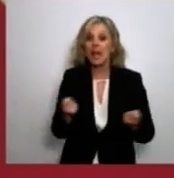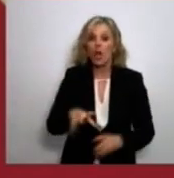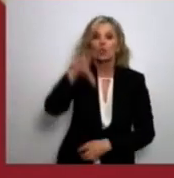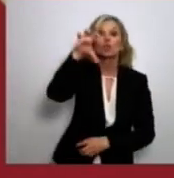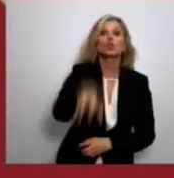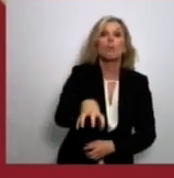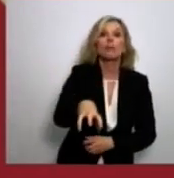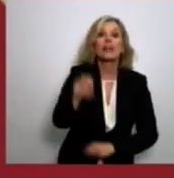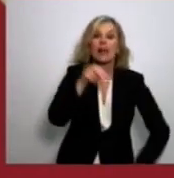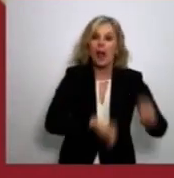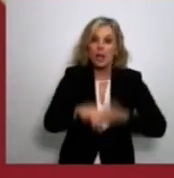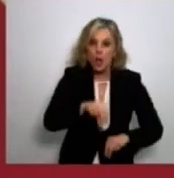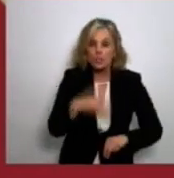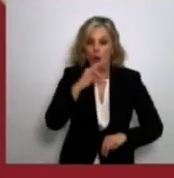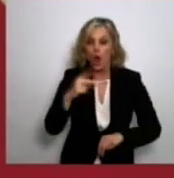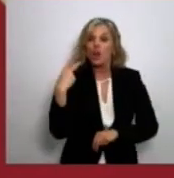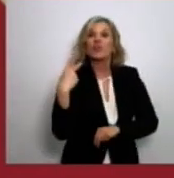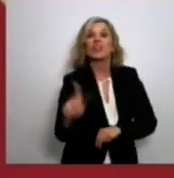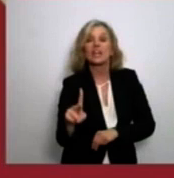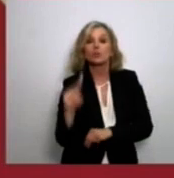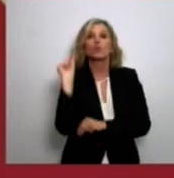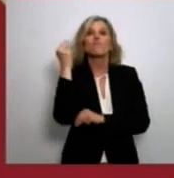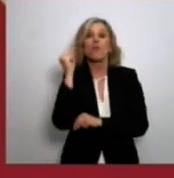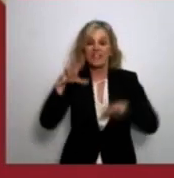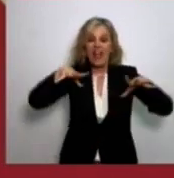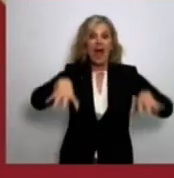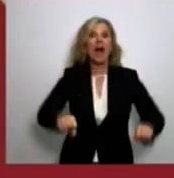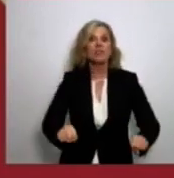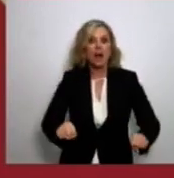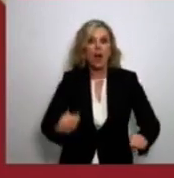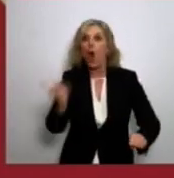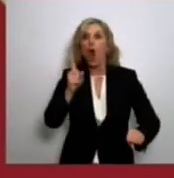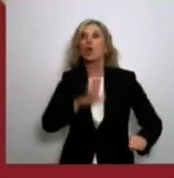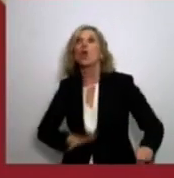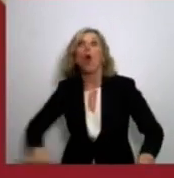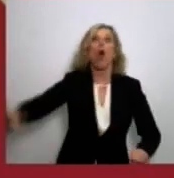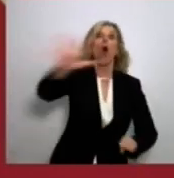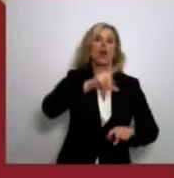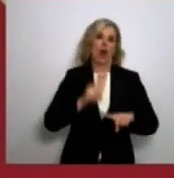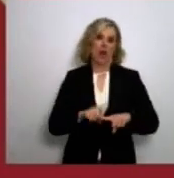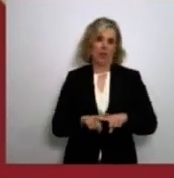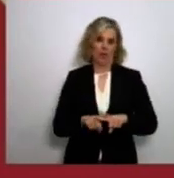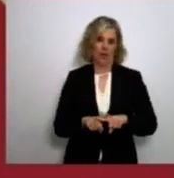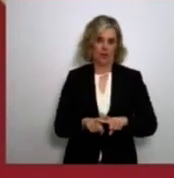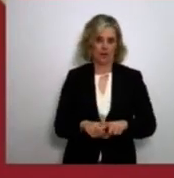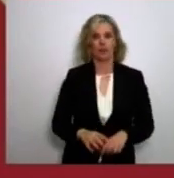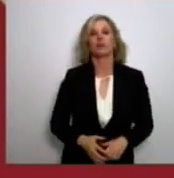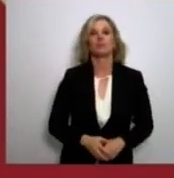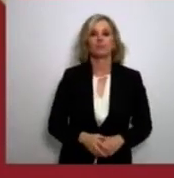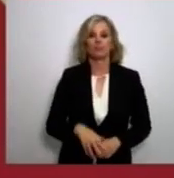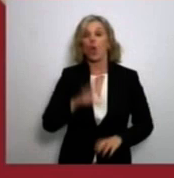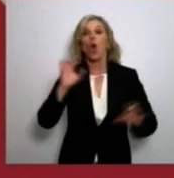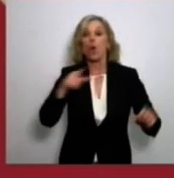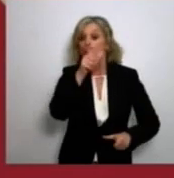περιφέρειας. Ξαναλέω, σε γενικές εκλογές σε όλη τη χώρα. Οποιοδήποτε κόμμα που έχει βουλευτή επικρατείας ανά πάσα